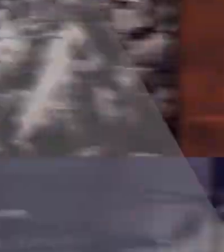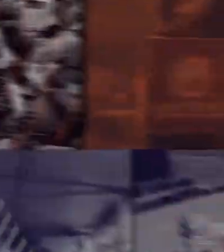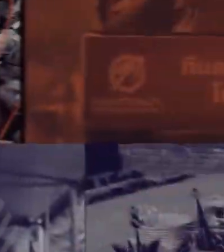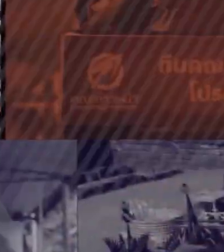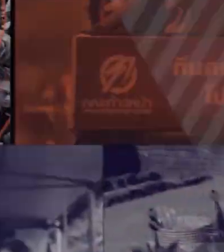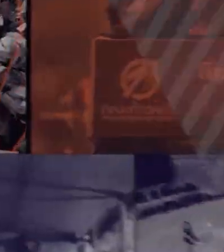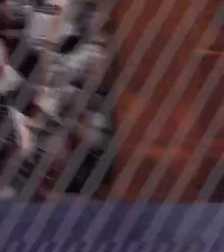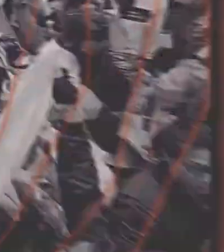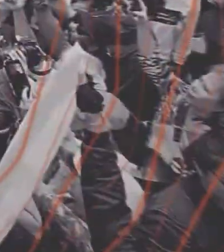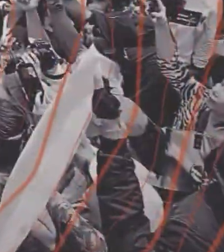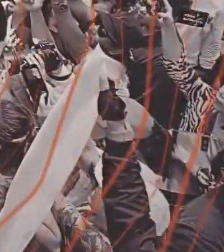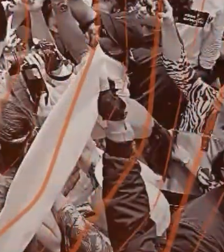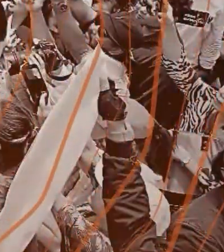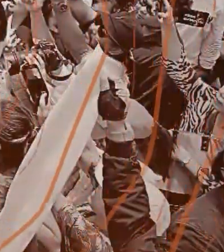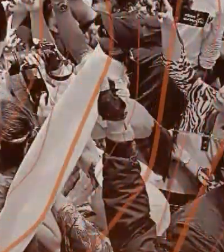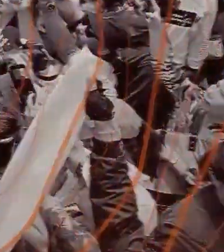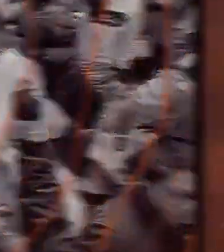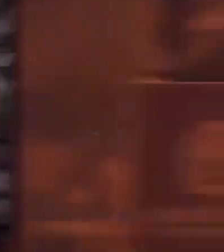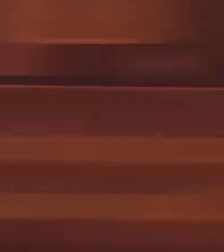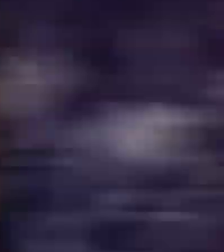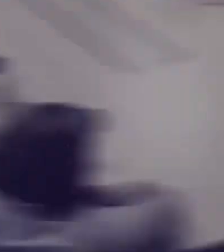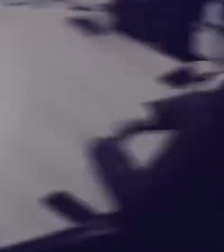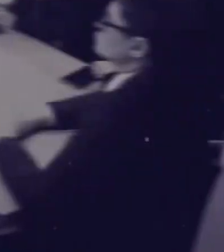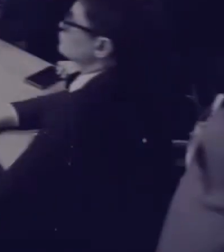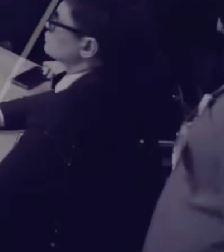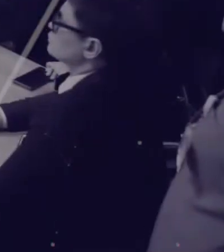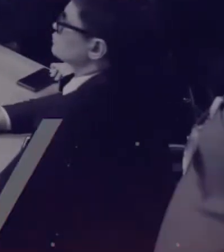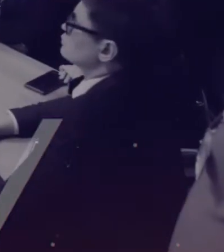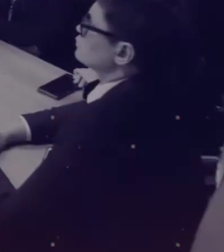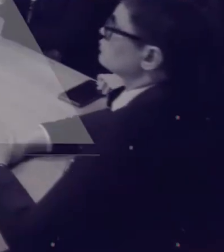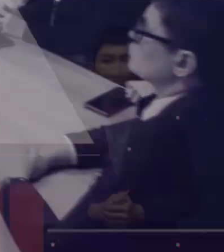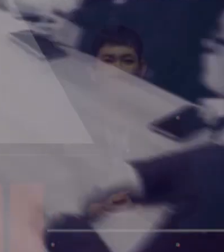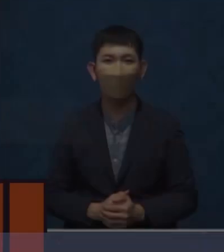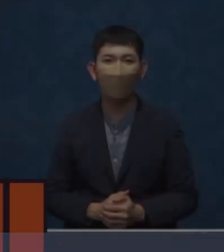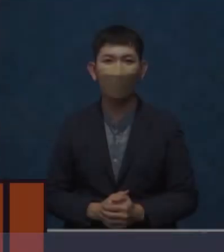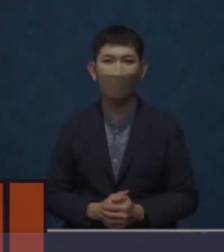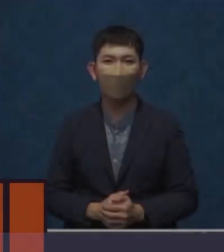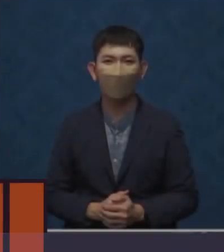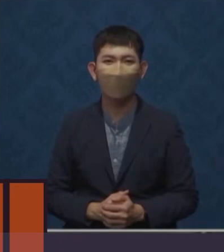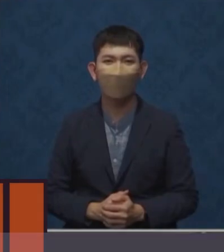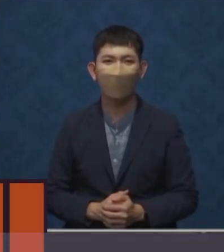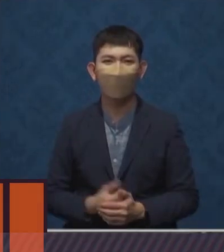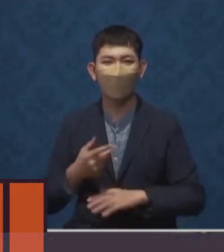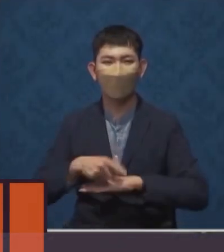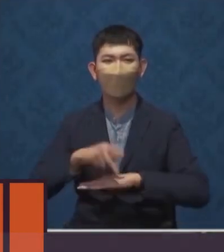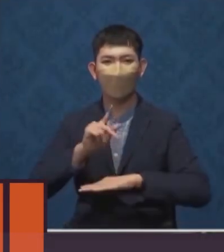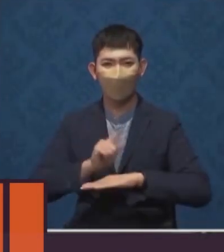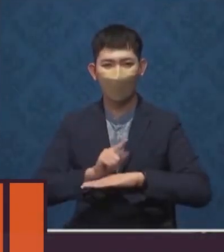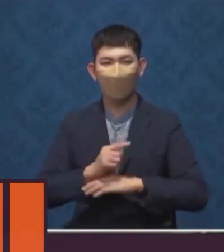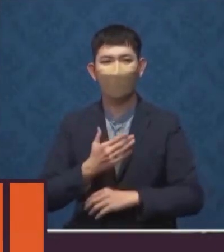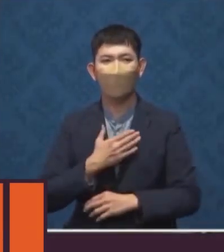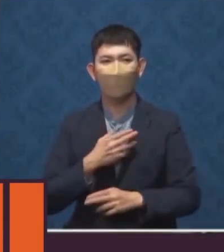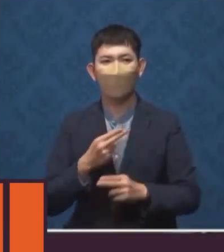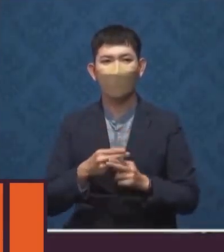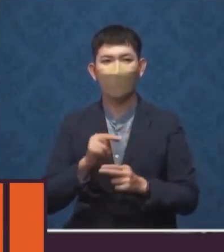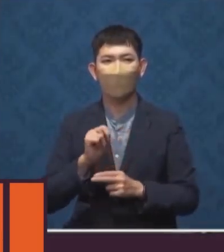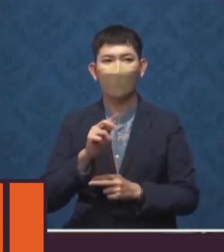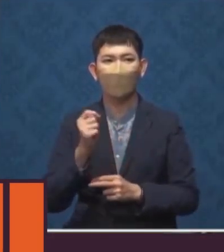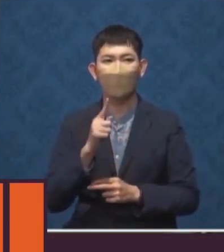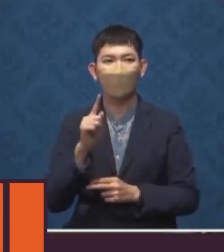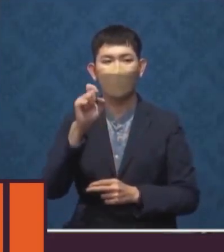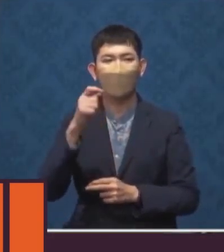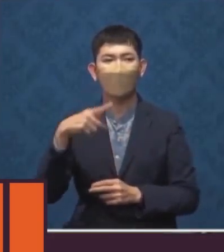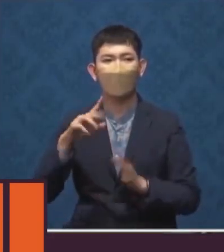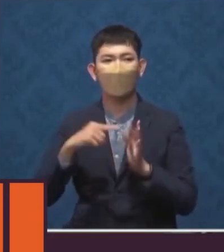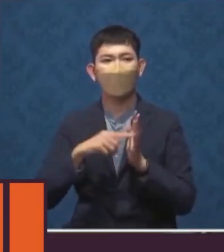เรียนปทสภาที่พระรบ ผมนาทีพัศคุเศรษสิธสมาชิ